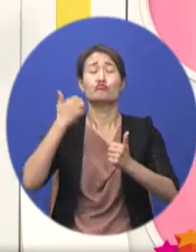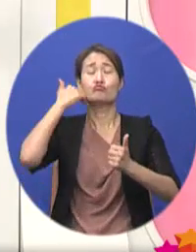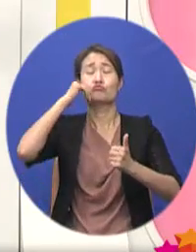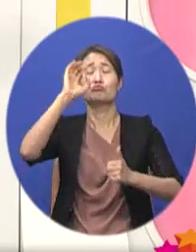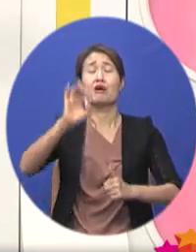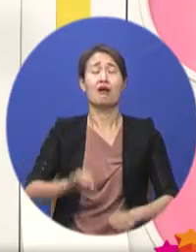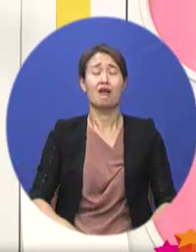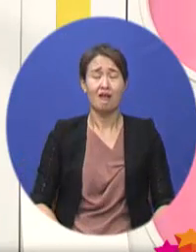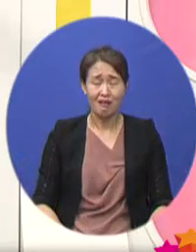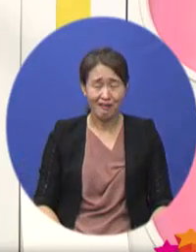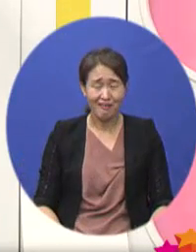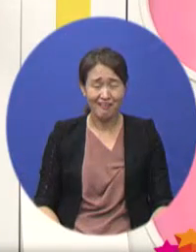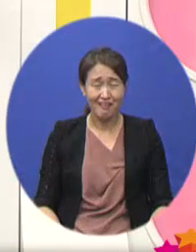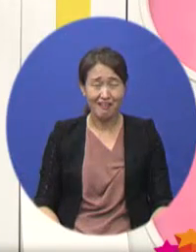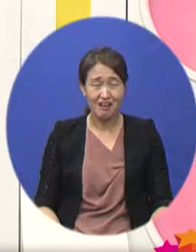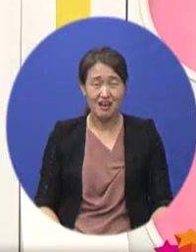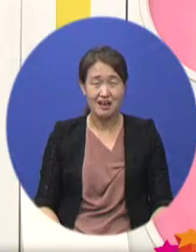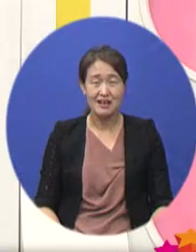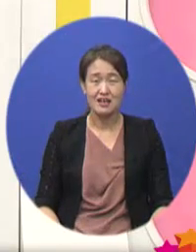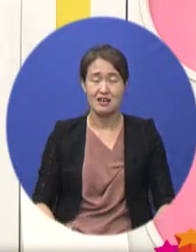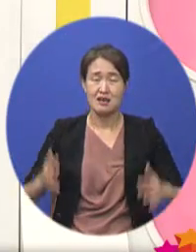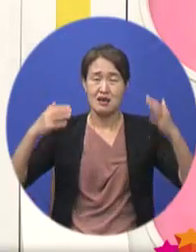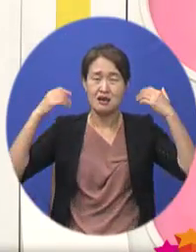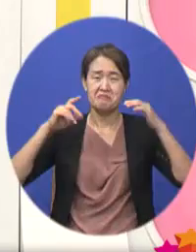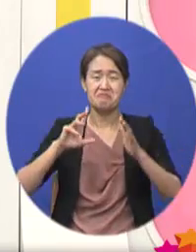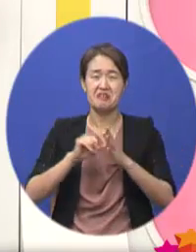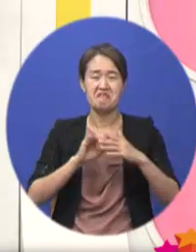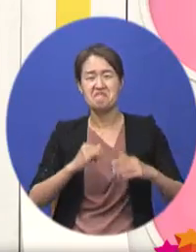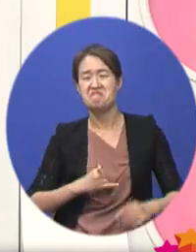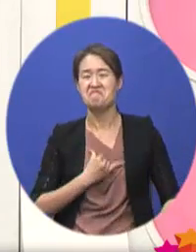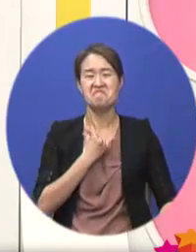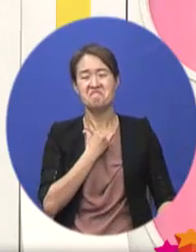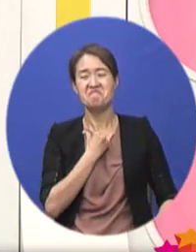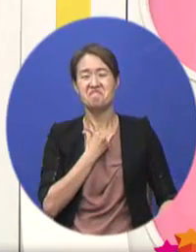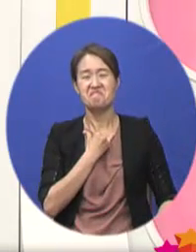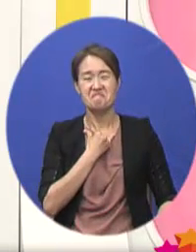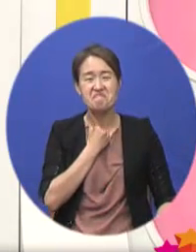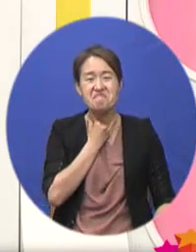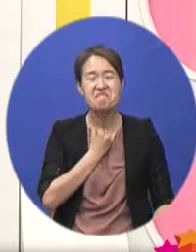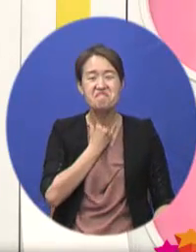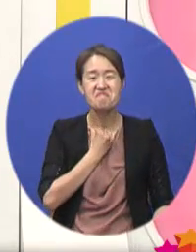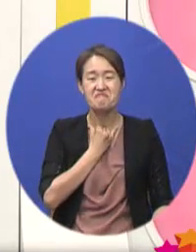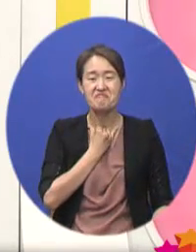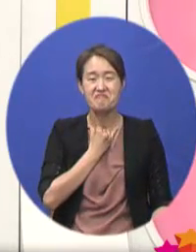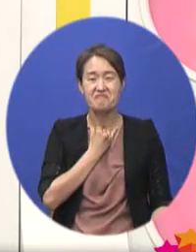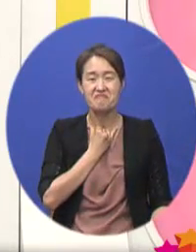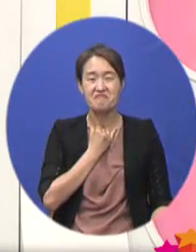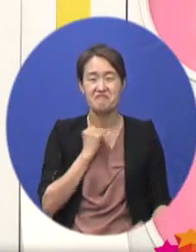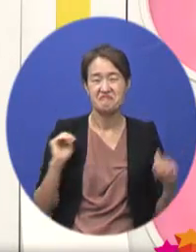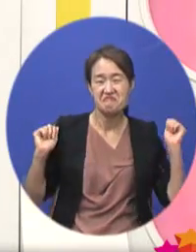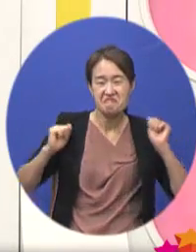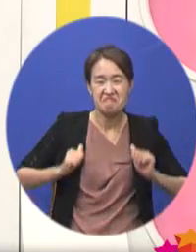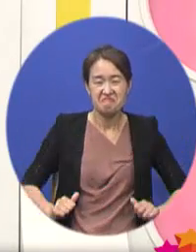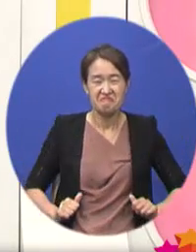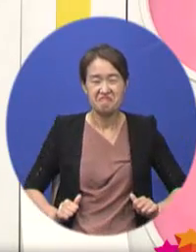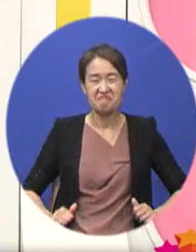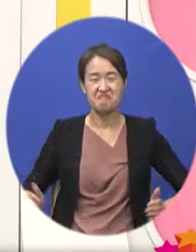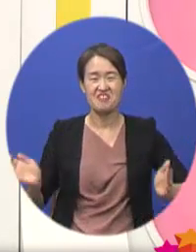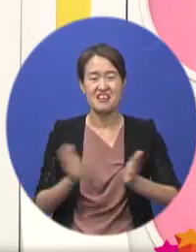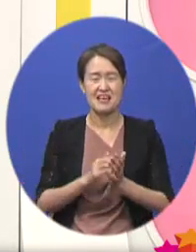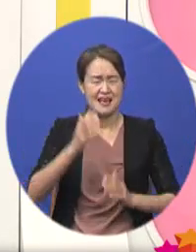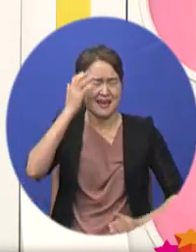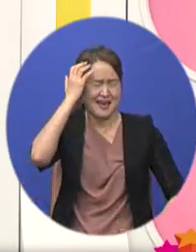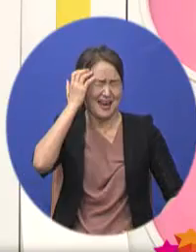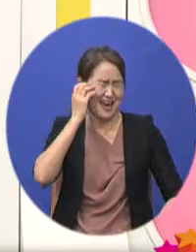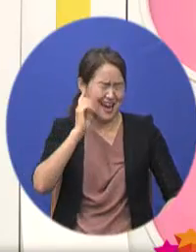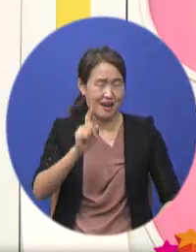저 장관님들이나 보면은 여름에 딱 넥타이 메고 딱 넥타이 정장 딱 입고 네. 땀 한